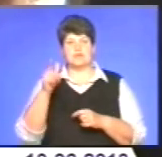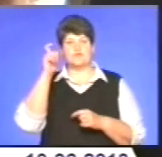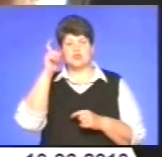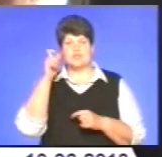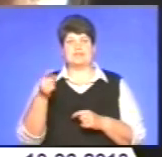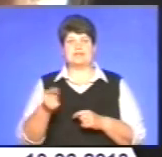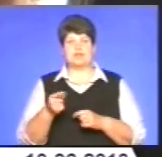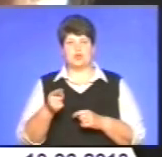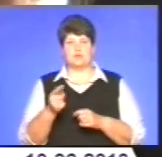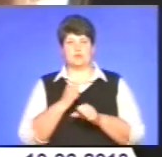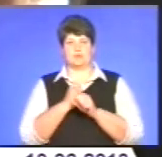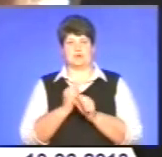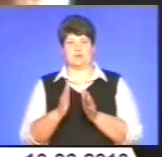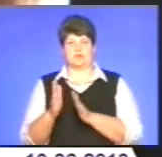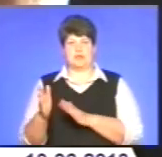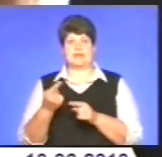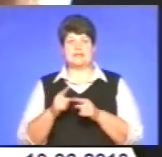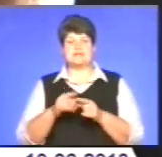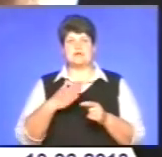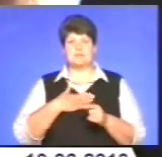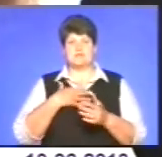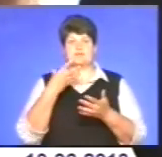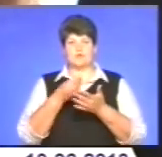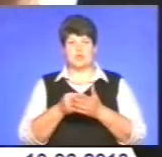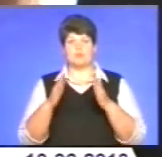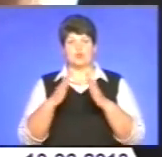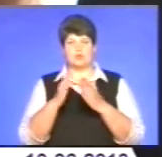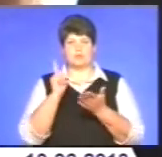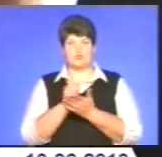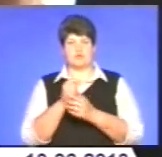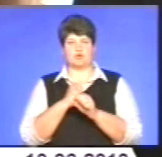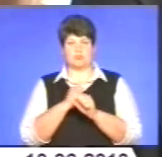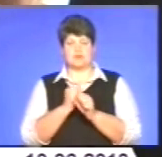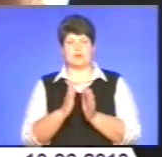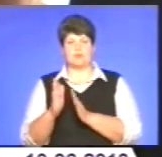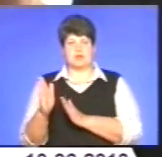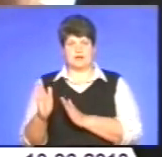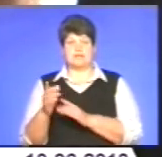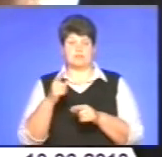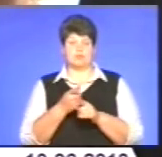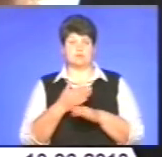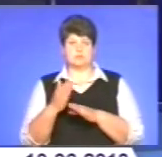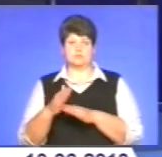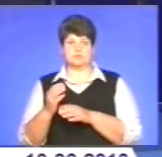Тернопіль наводити порядок. Це ми маємо в своєму домі наводити порядок. І ми його поступово наведемо.